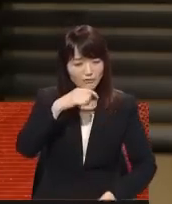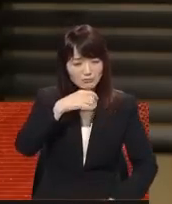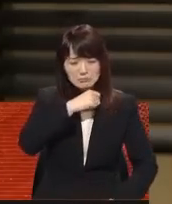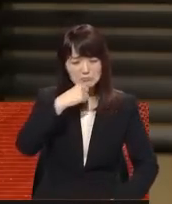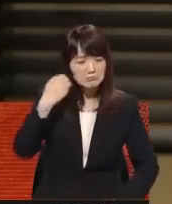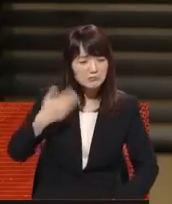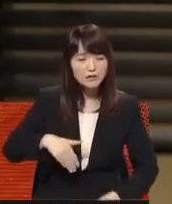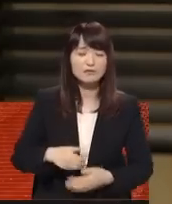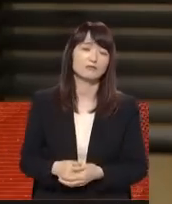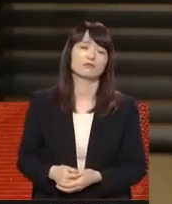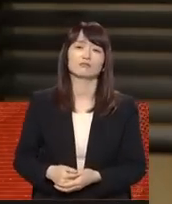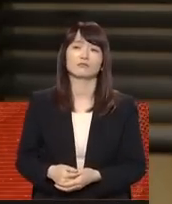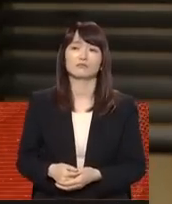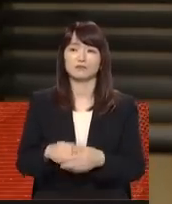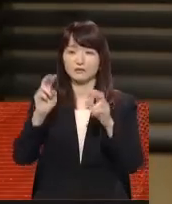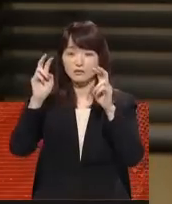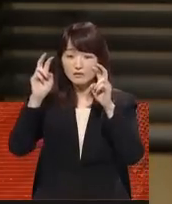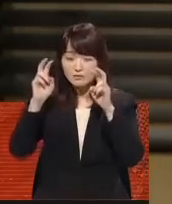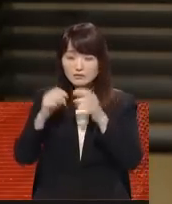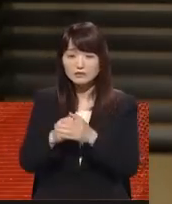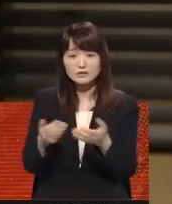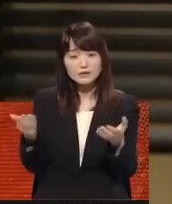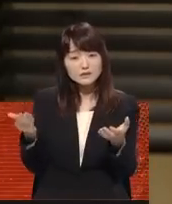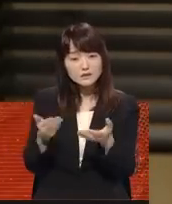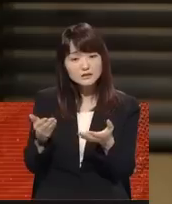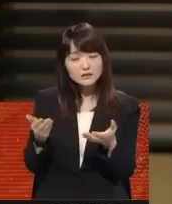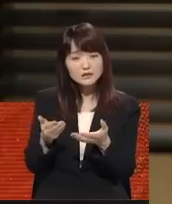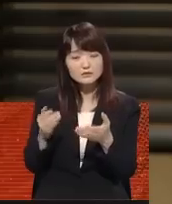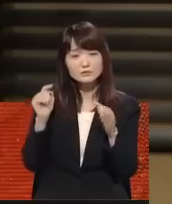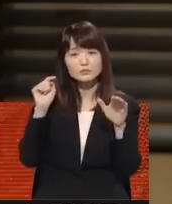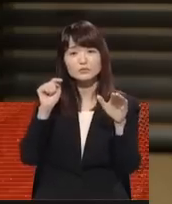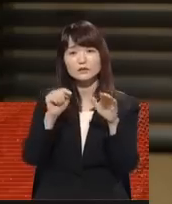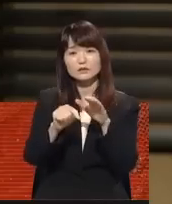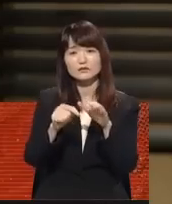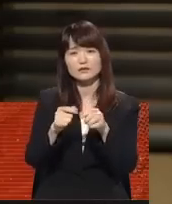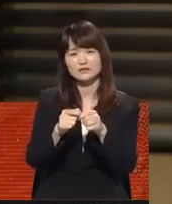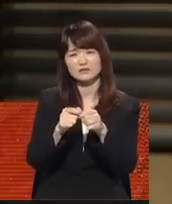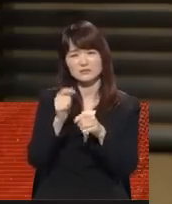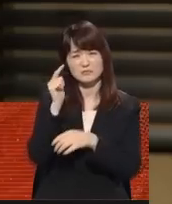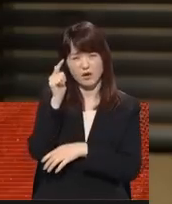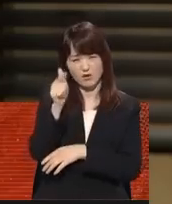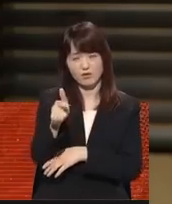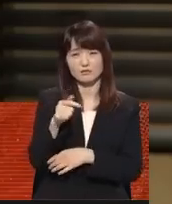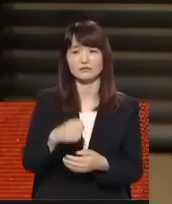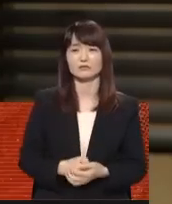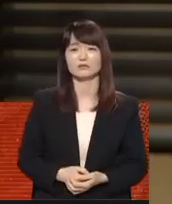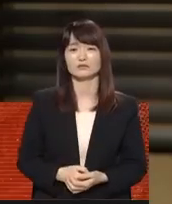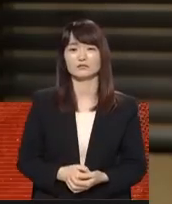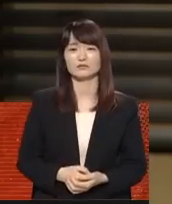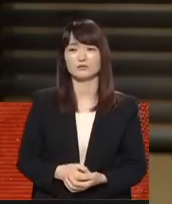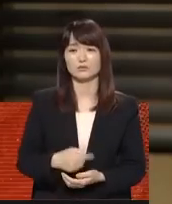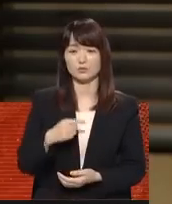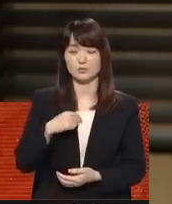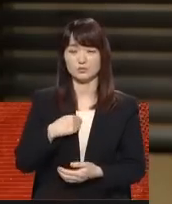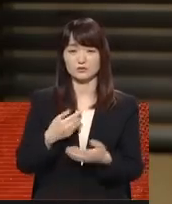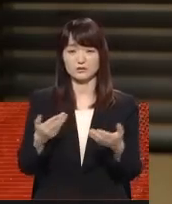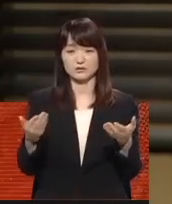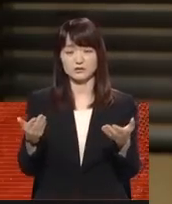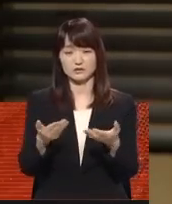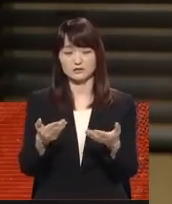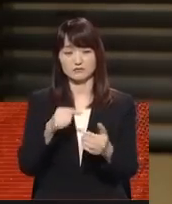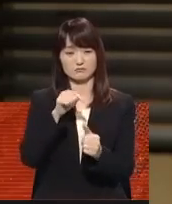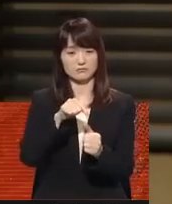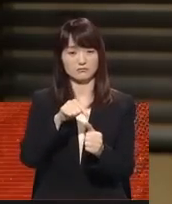아무런 어떤 획일적인 이유가 뭔가 이유가 있으면 혼자 하는 일을 하라 한다든지 뭔가 얘기를 해드릴 건데